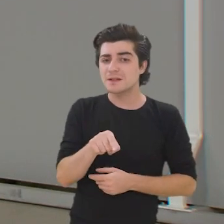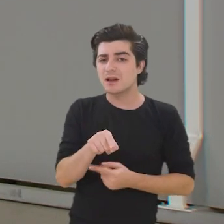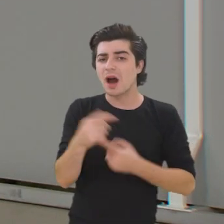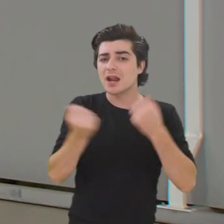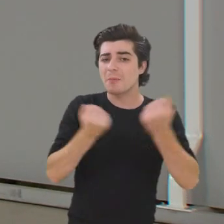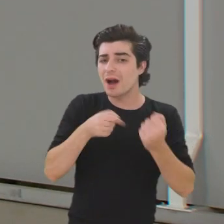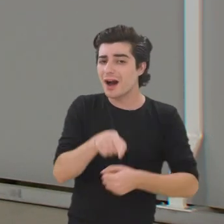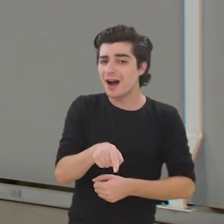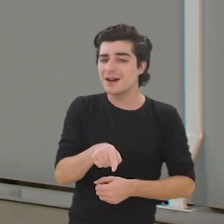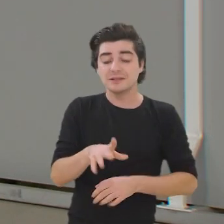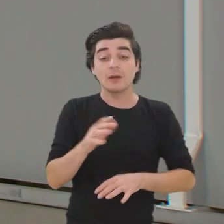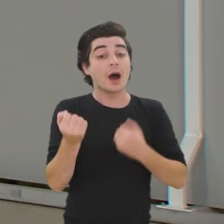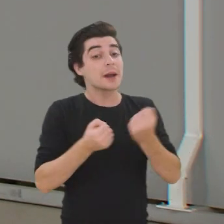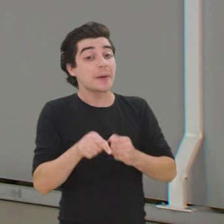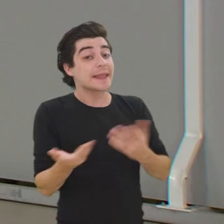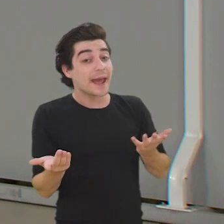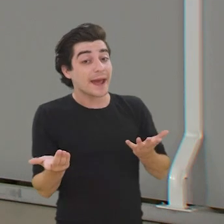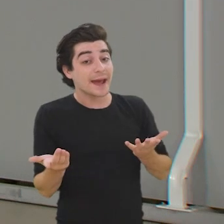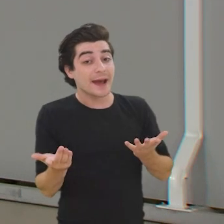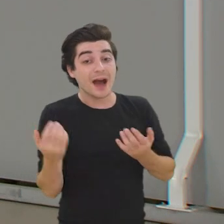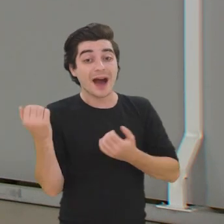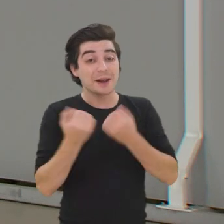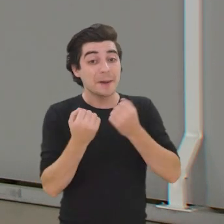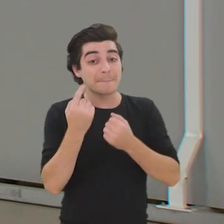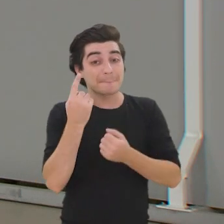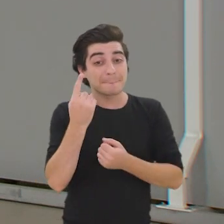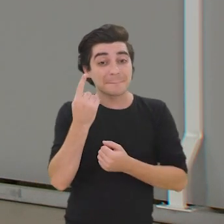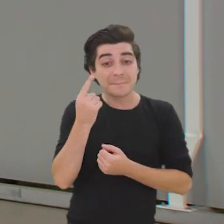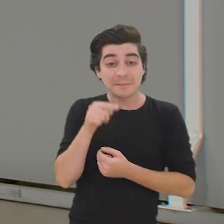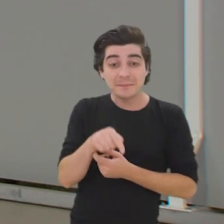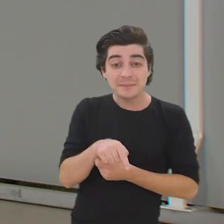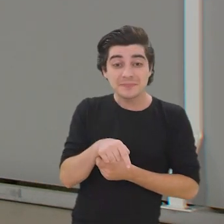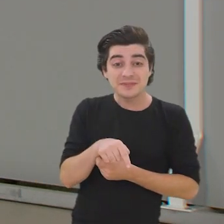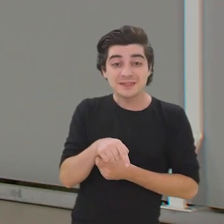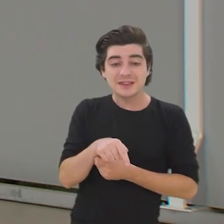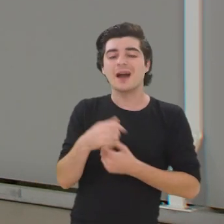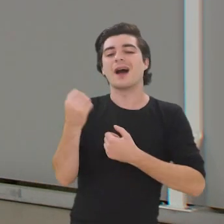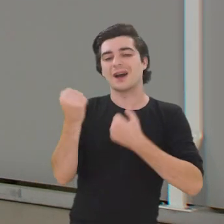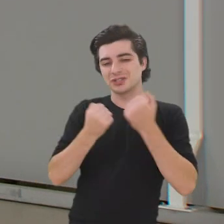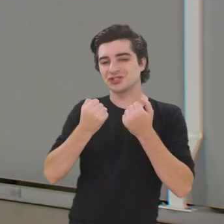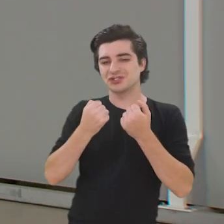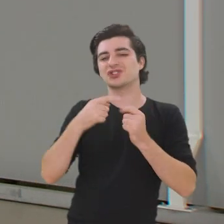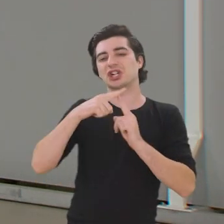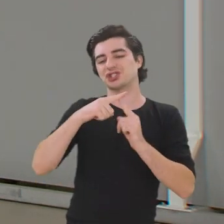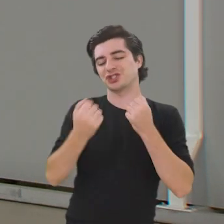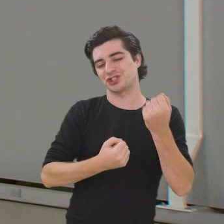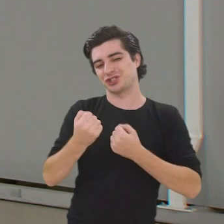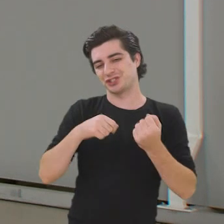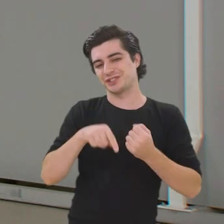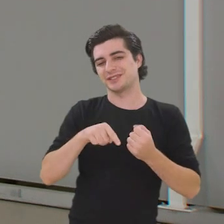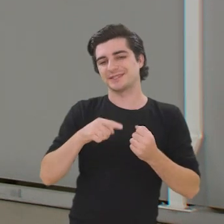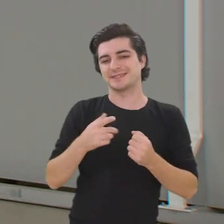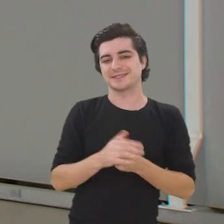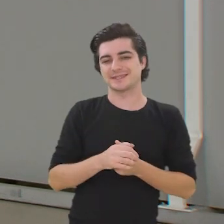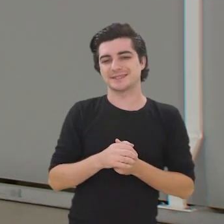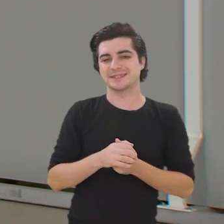Bu bir araba. Araba nedir? Araba bir? Araba. Taşıttır. Evet, taşıt. Evet,